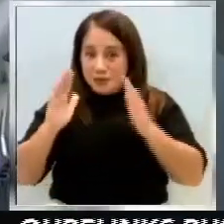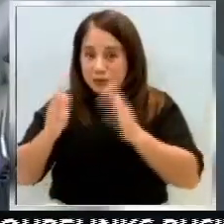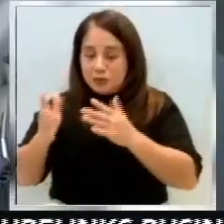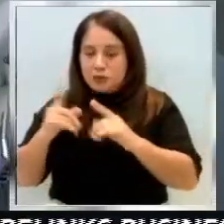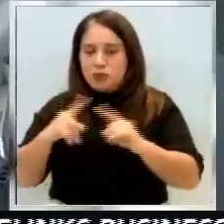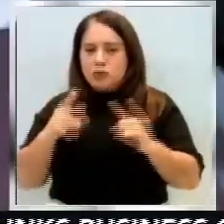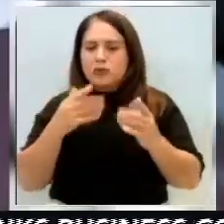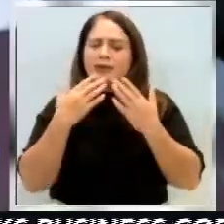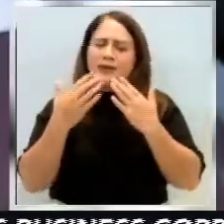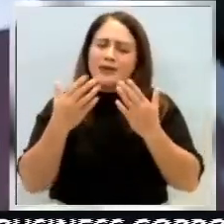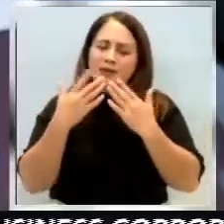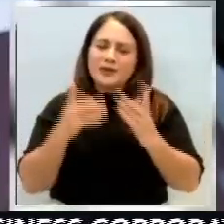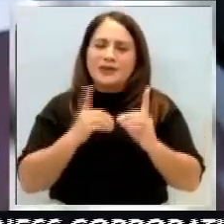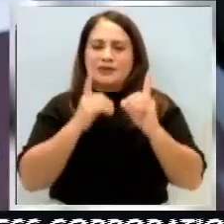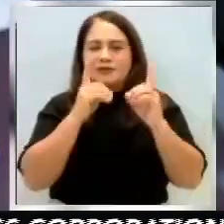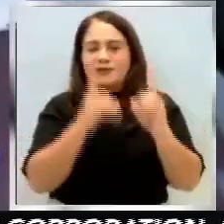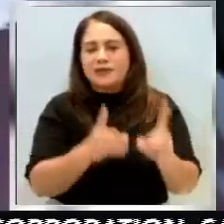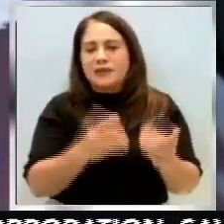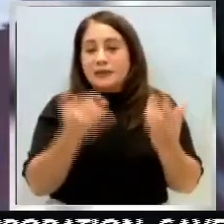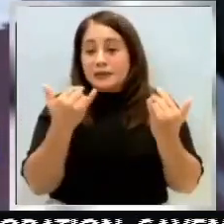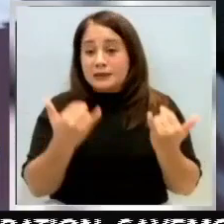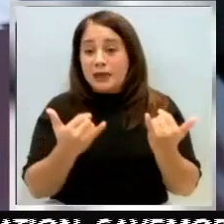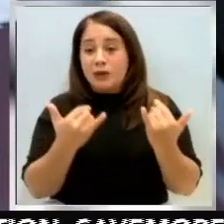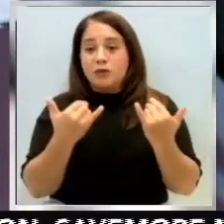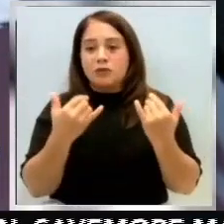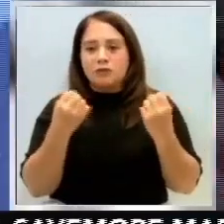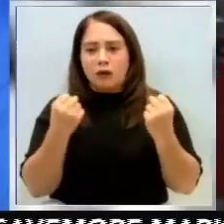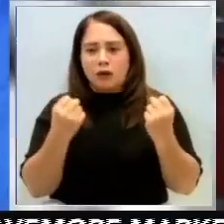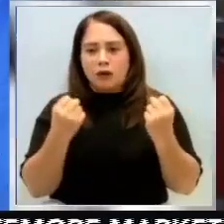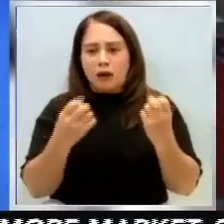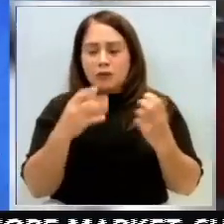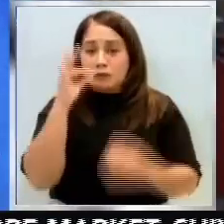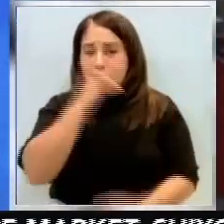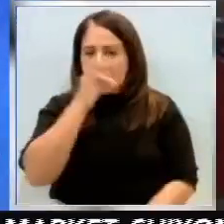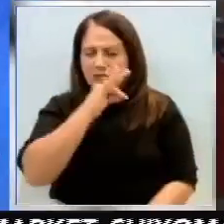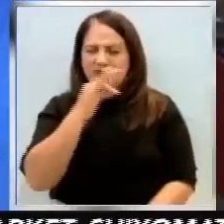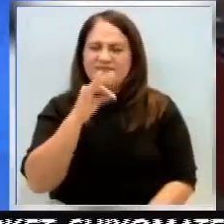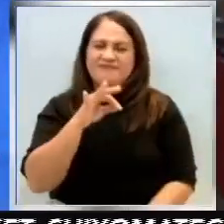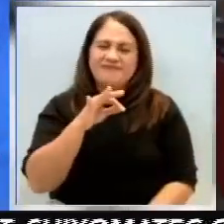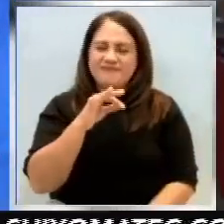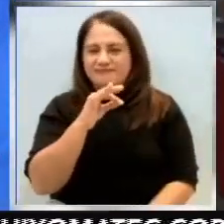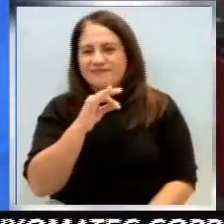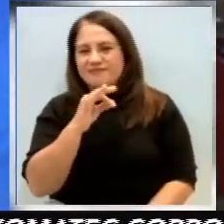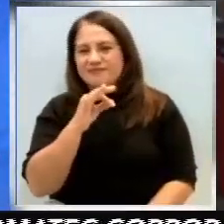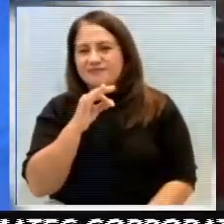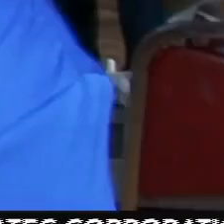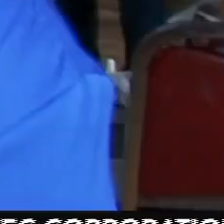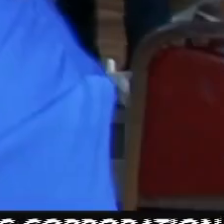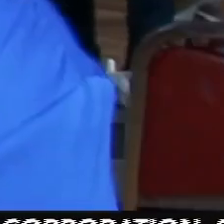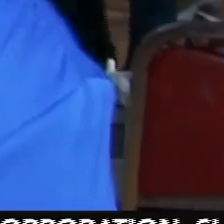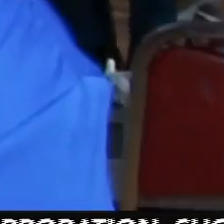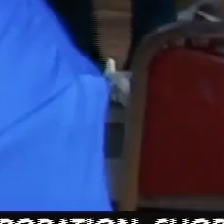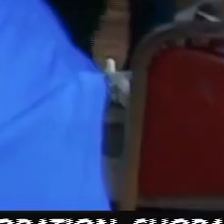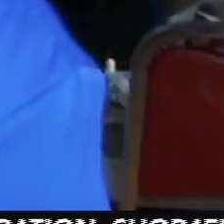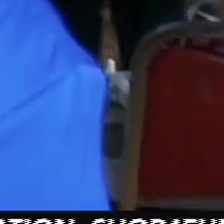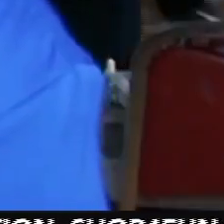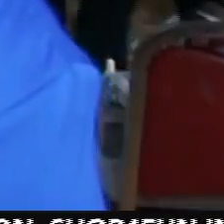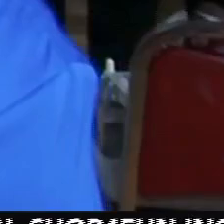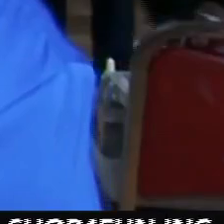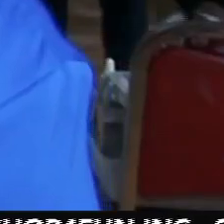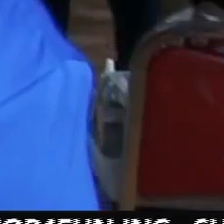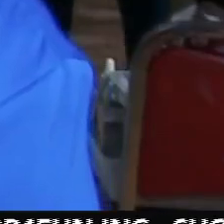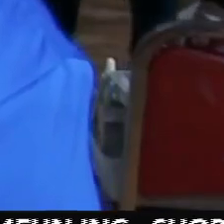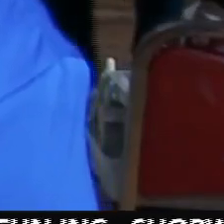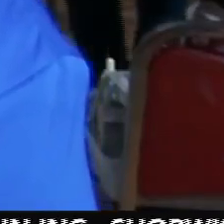nag-donate, lalo na ngayon na ang daming mga Pilipino ang medyo nahihirapan na mag-donate monetarily, you